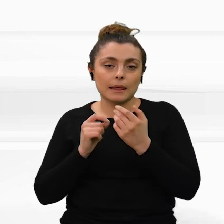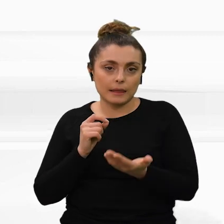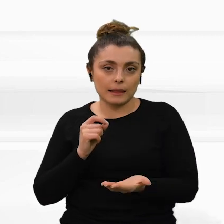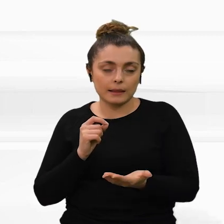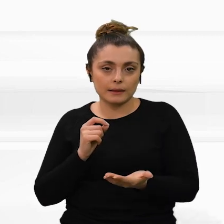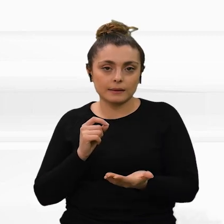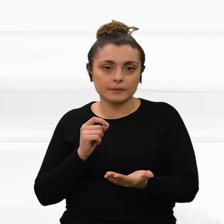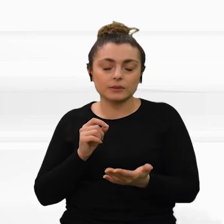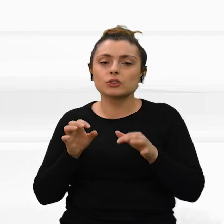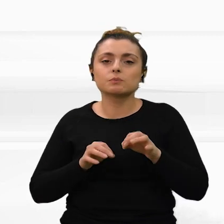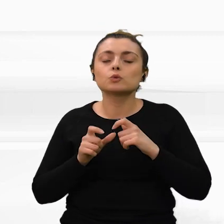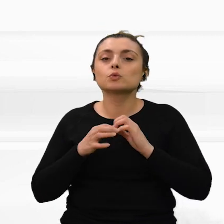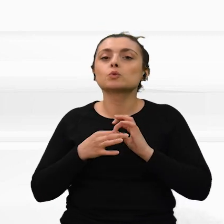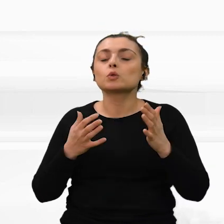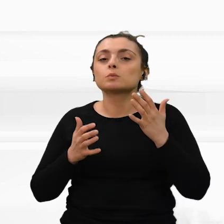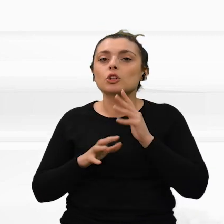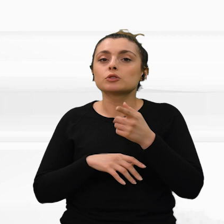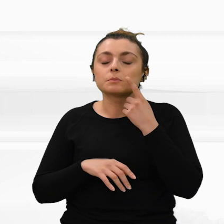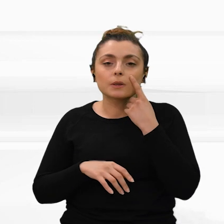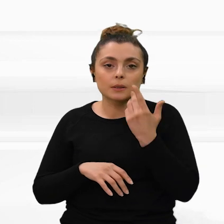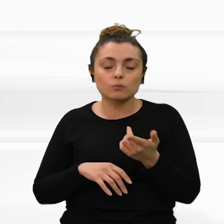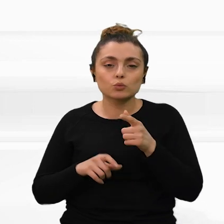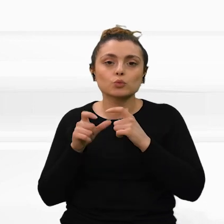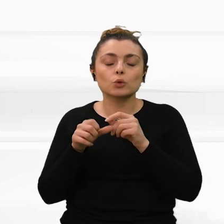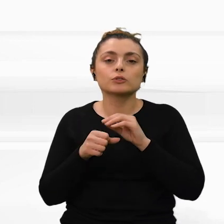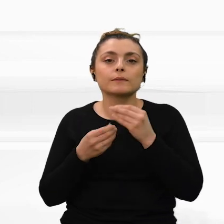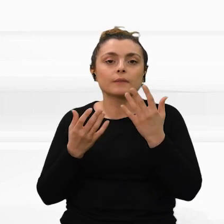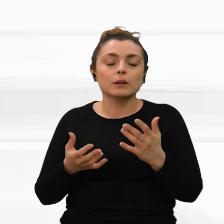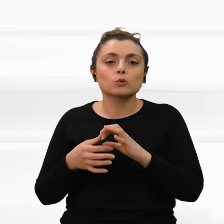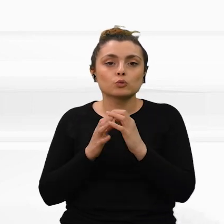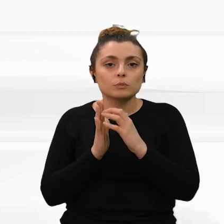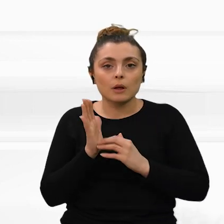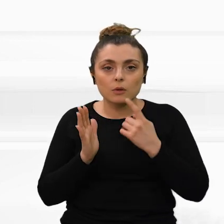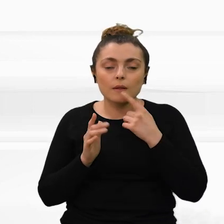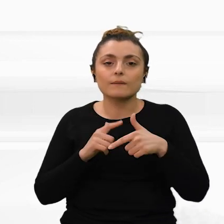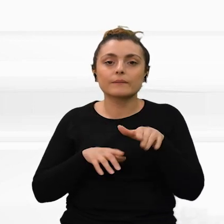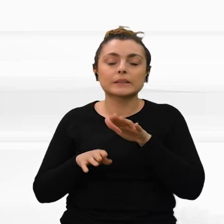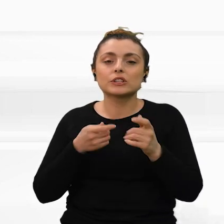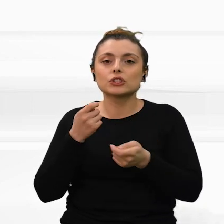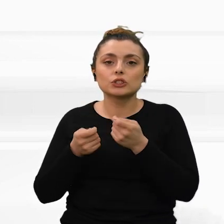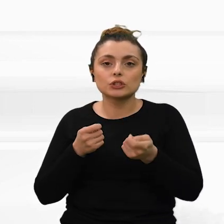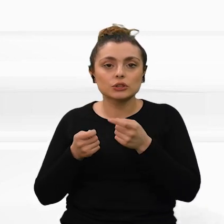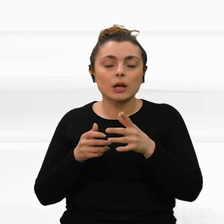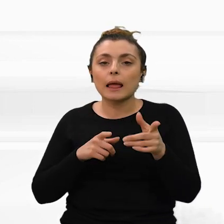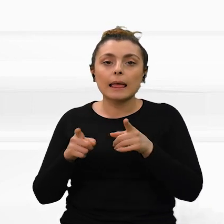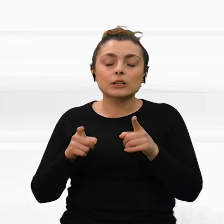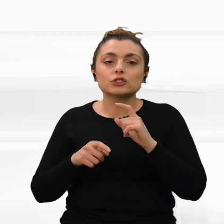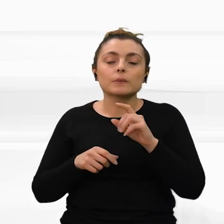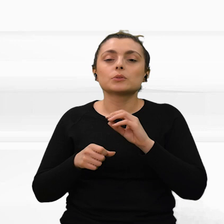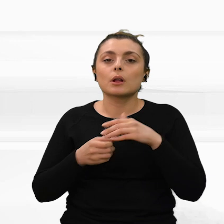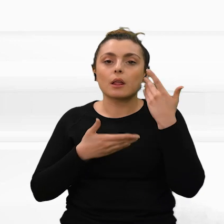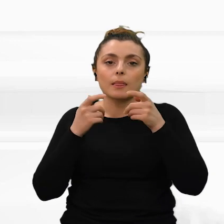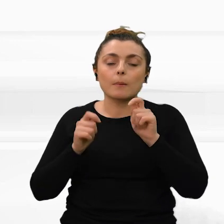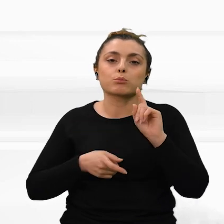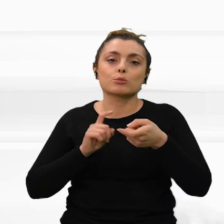B seçeneği şimdi çözümünde geçelim Bu soruda verilen parçaya göre felsefenin işlevlerinden hangi